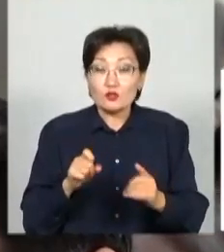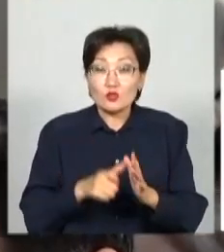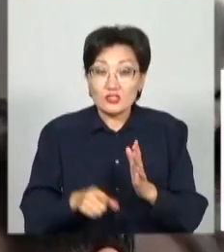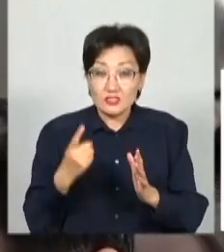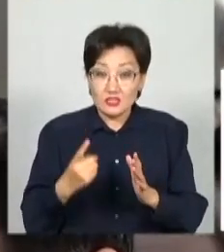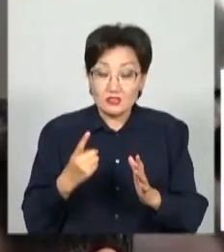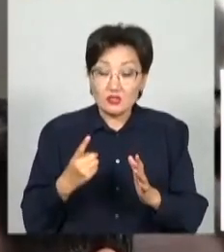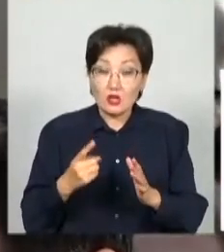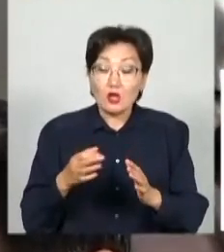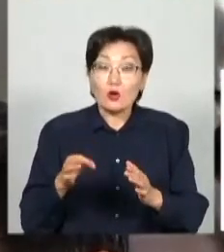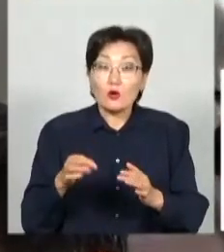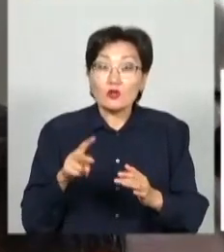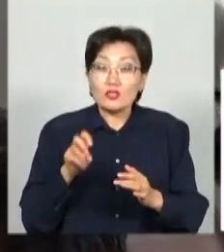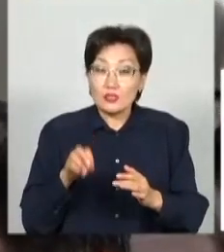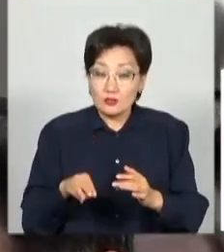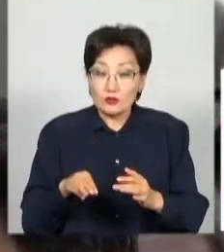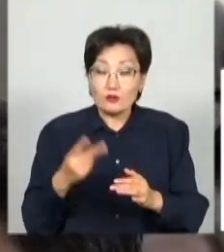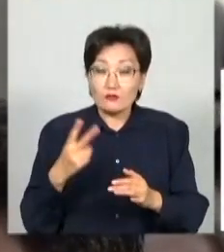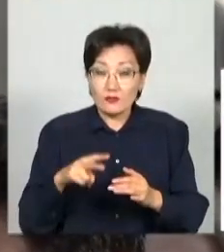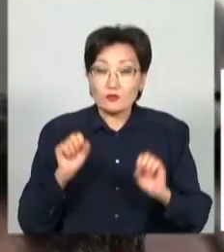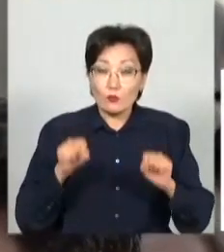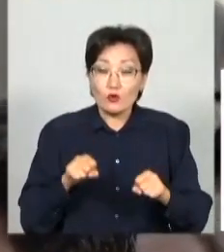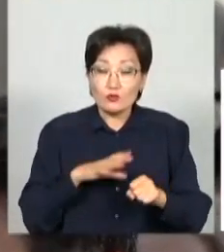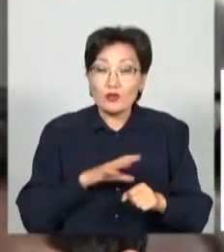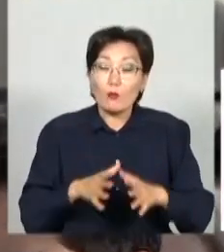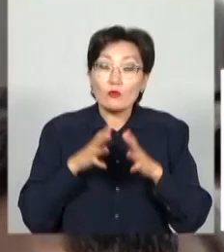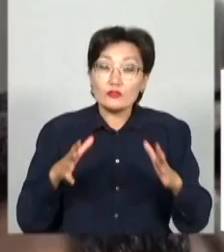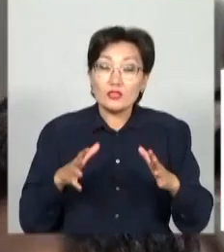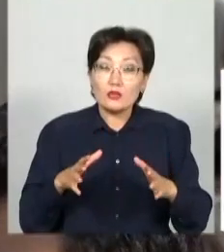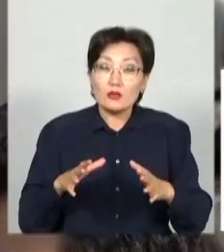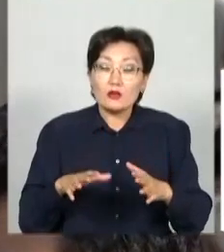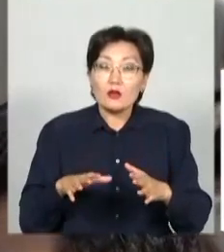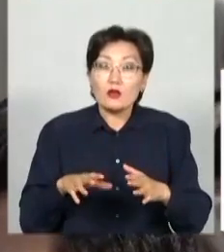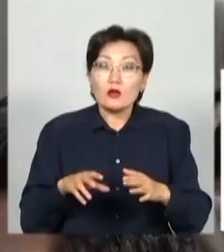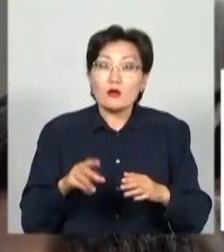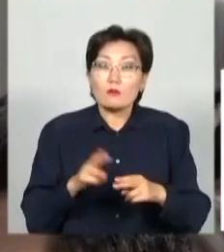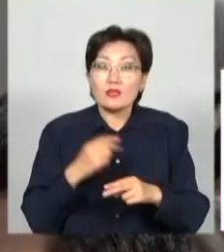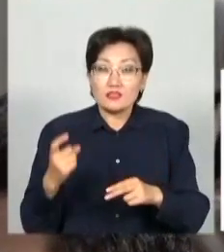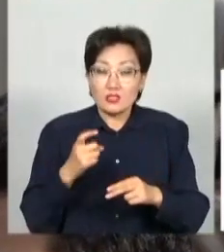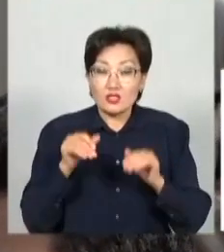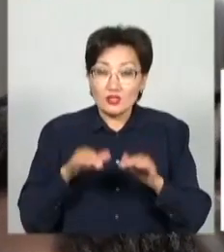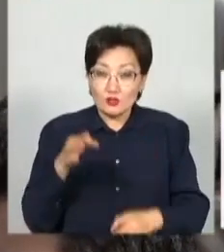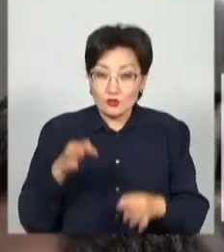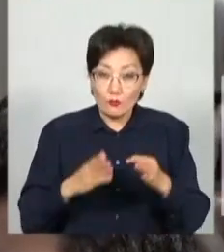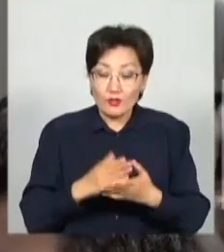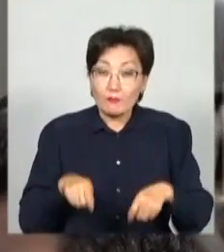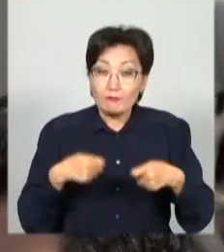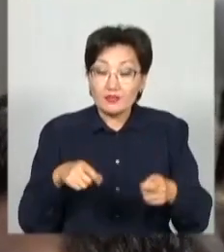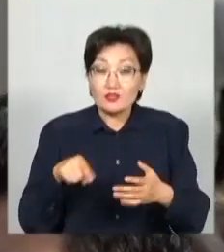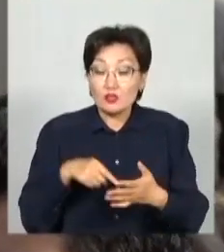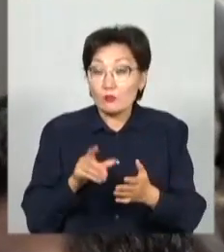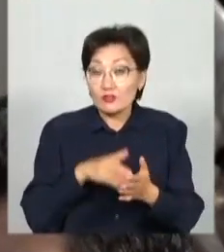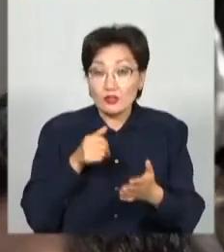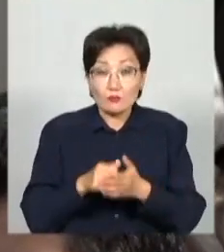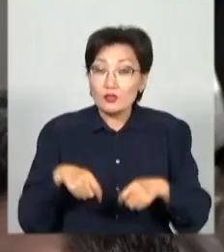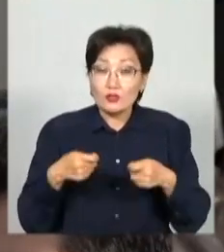161. Угу. Он уже лет 20, может быть, даже больше, бесхозный. Решение суда есть о том, что передать в город, но до сих пор